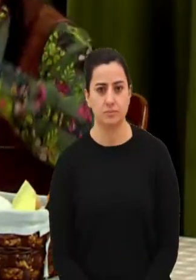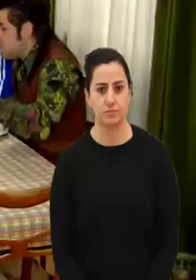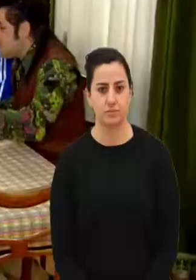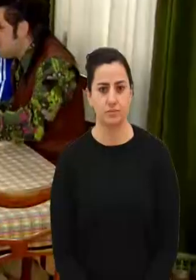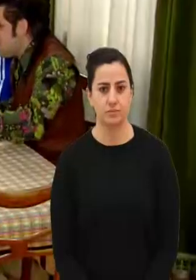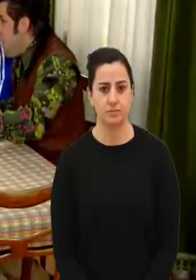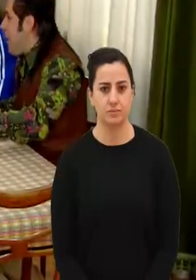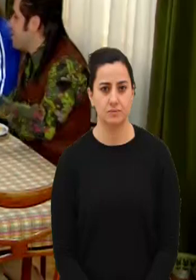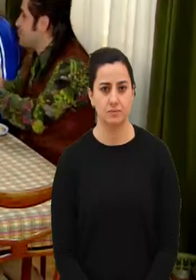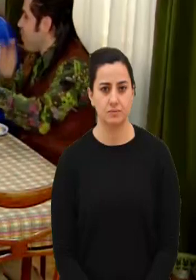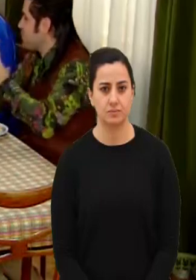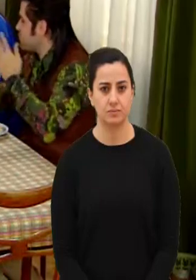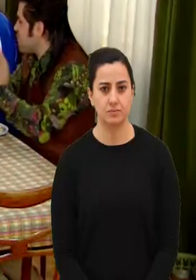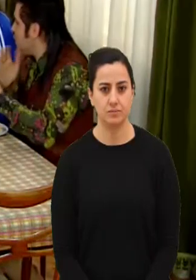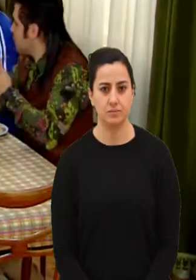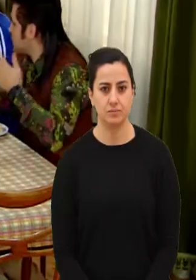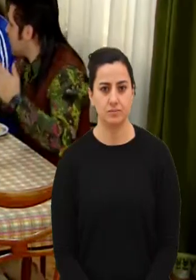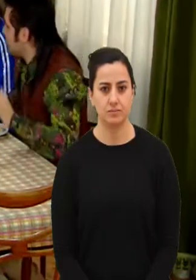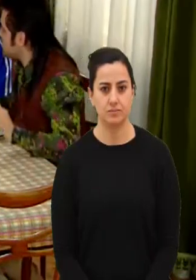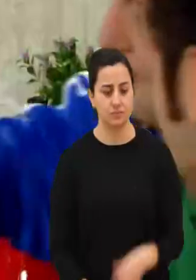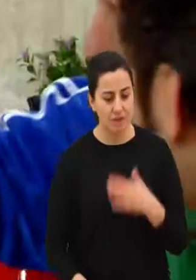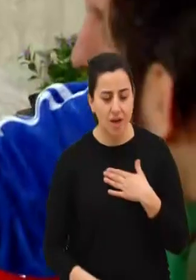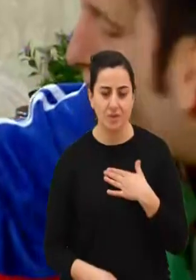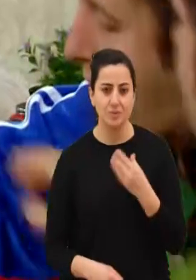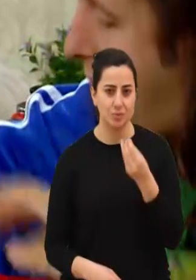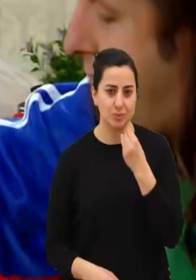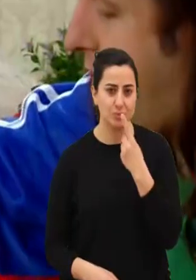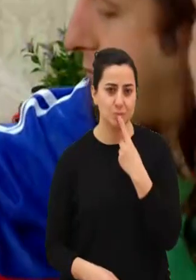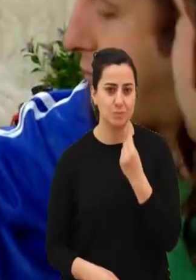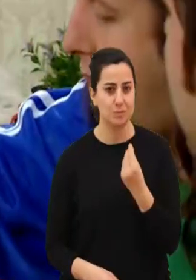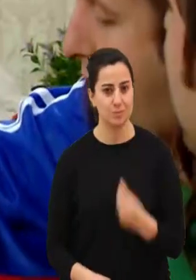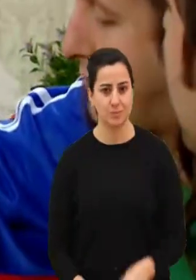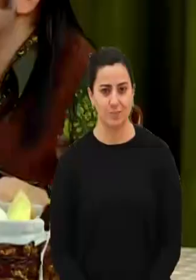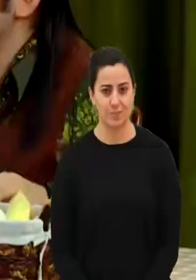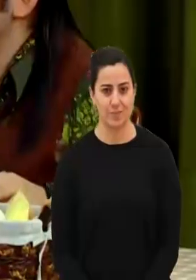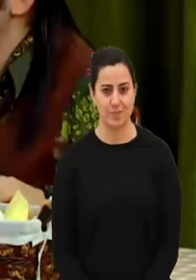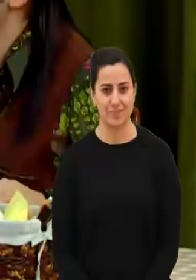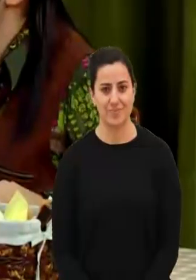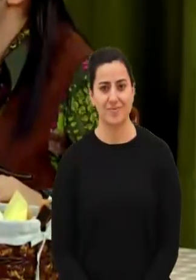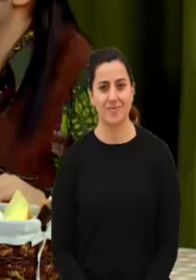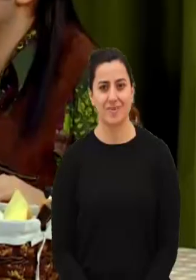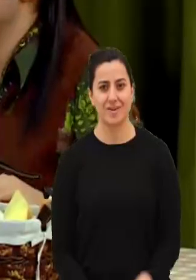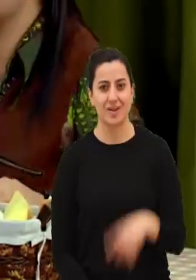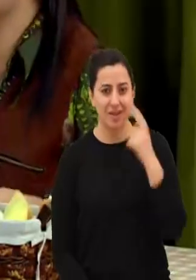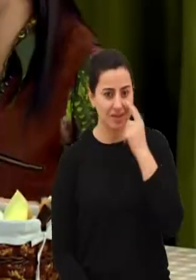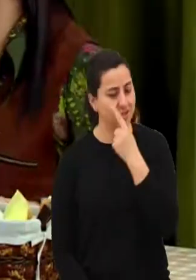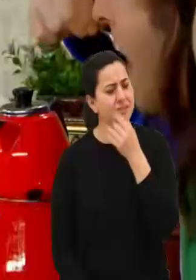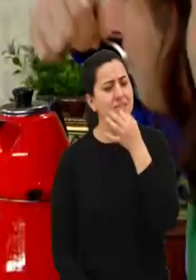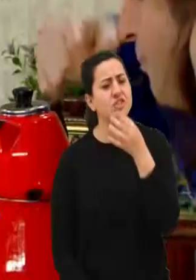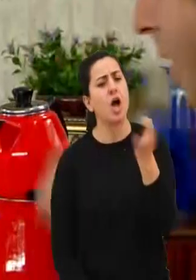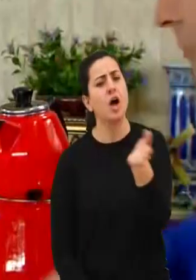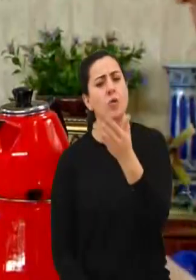Bas komşum sen de ya, alıyorum kusura bakma. Biraz eksiliyor seninkinden ama. Al işte. Bir tane daha alabilirsin